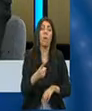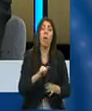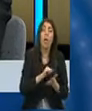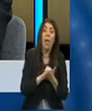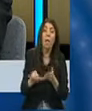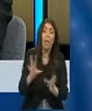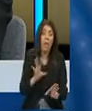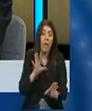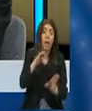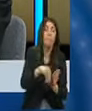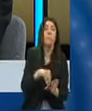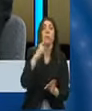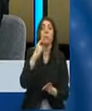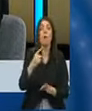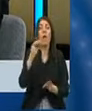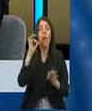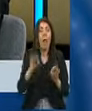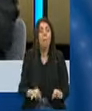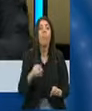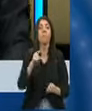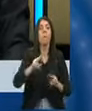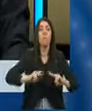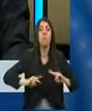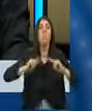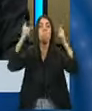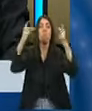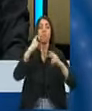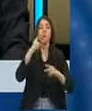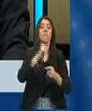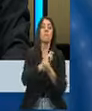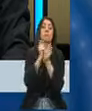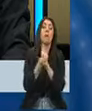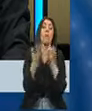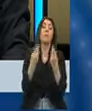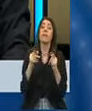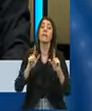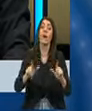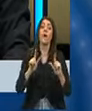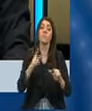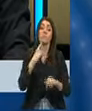hepsini içerecek şekilde ve şöyle bir anda yukarıya kaldıracak şekilde bir değişim yapabilecek bir